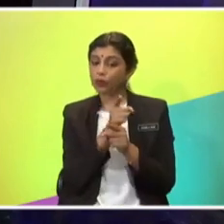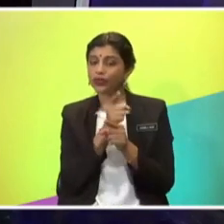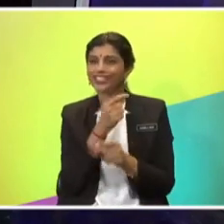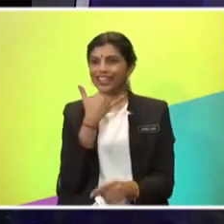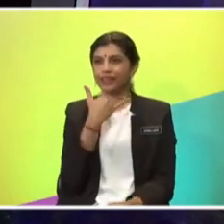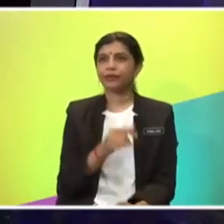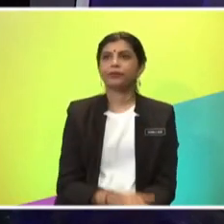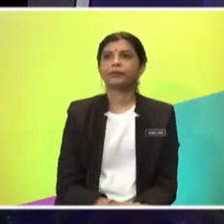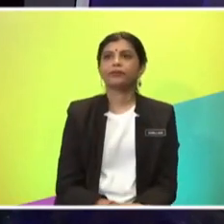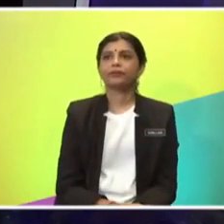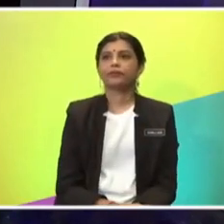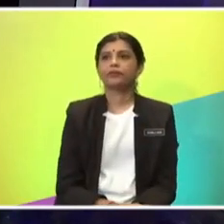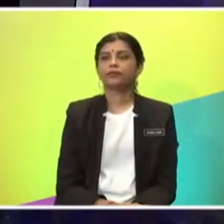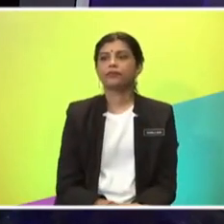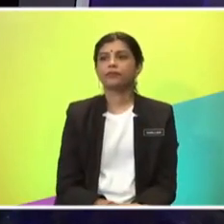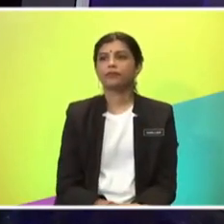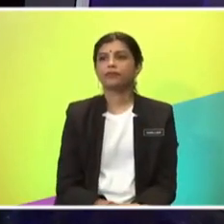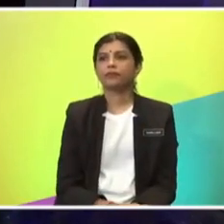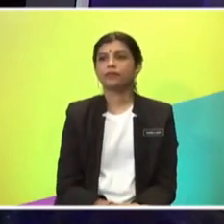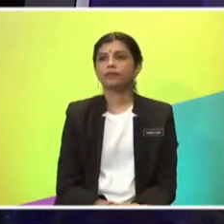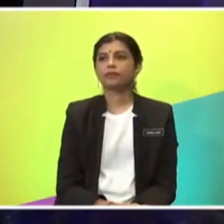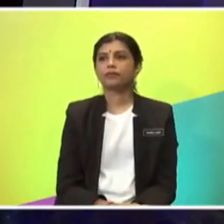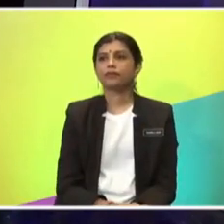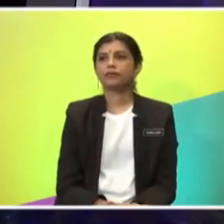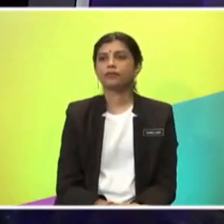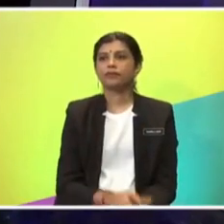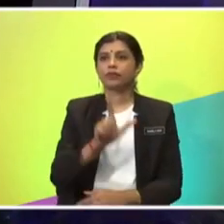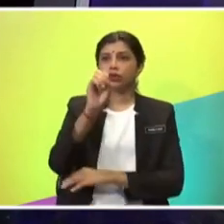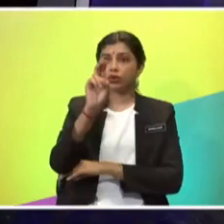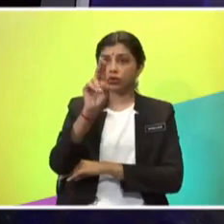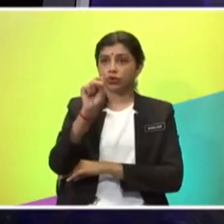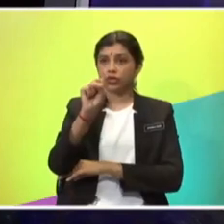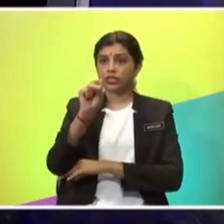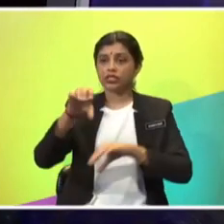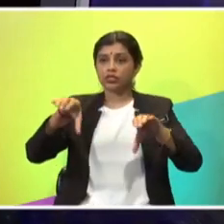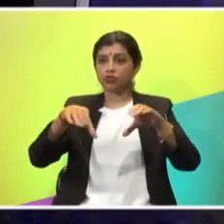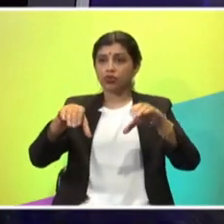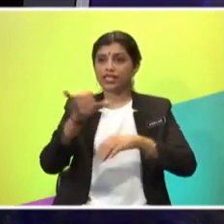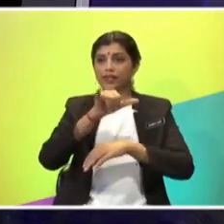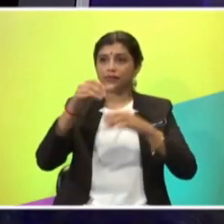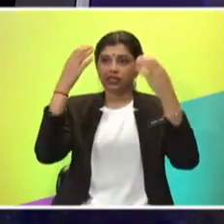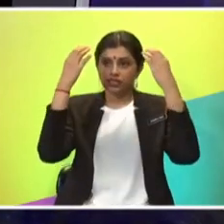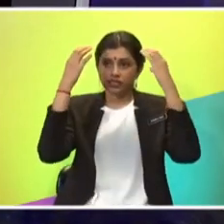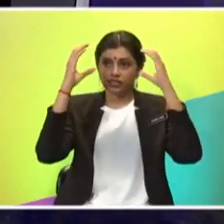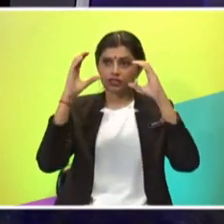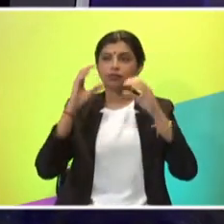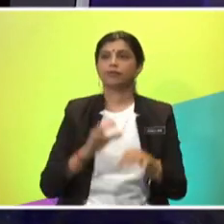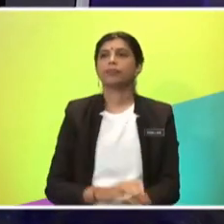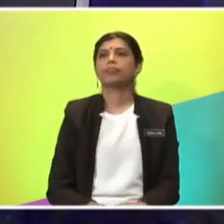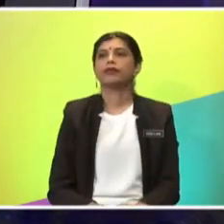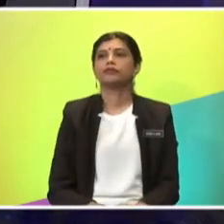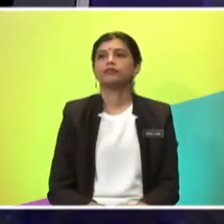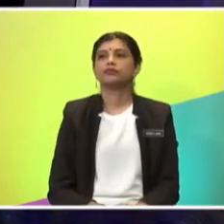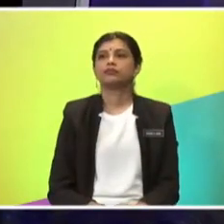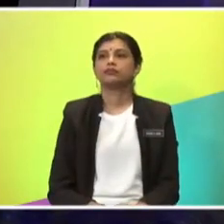Okey, untuk Louis sama-sama buat dengan cikgu Mas boleh? Boleh. Okey, Cikgu Mas bacakan apa